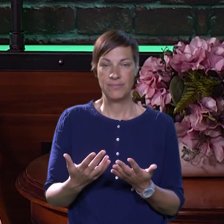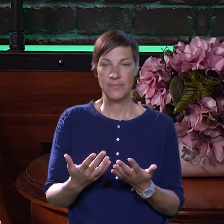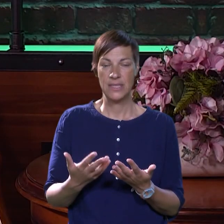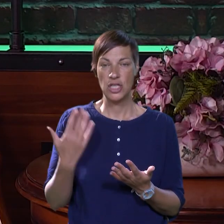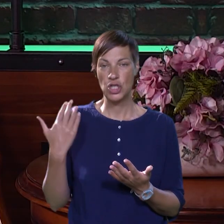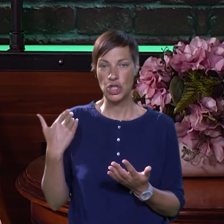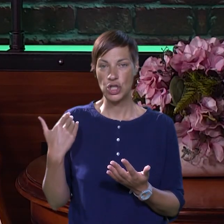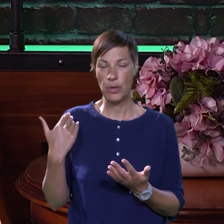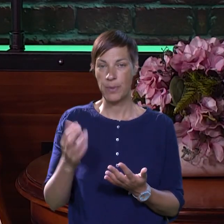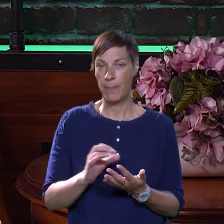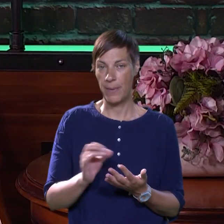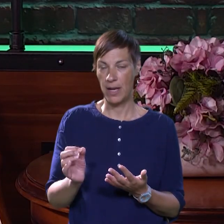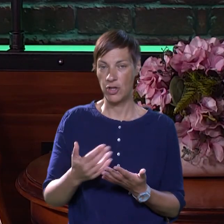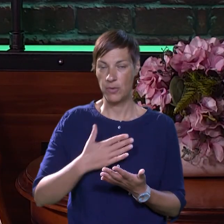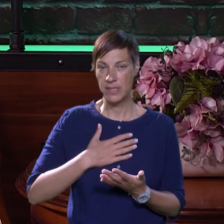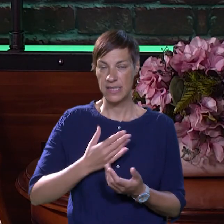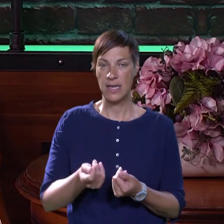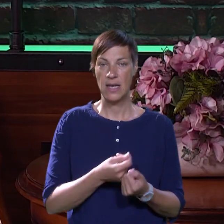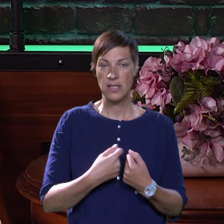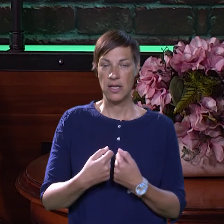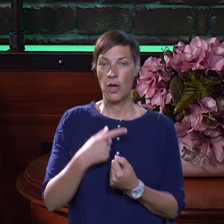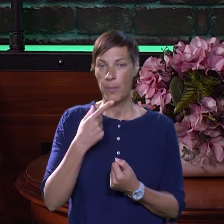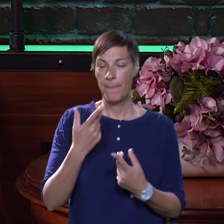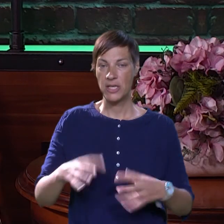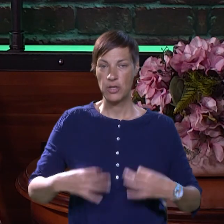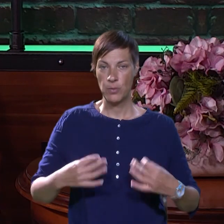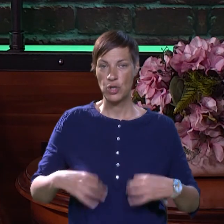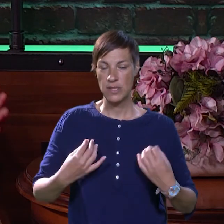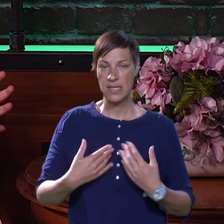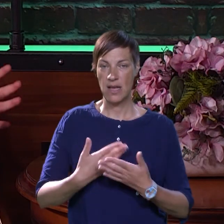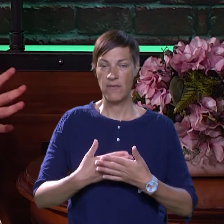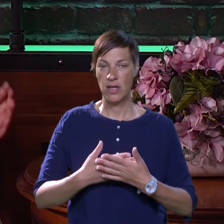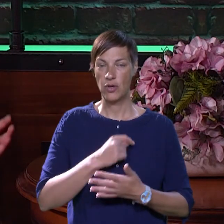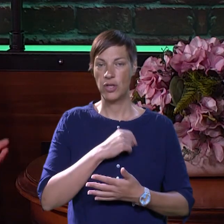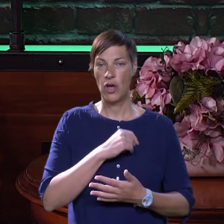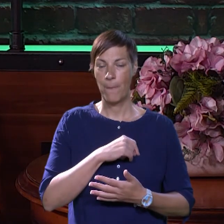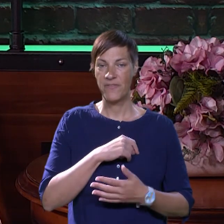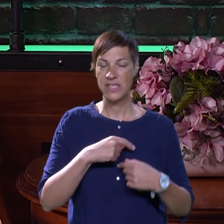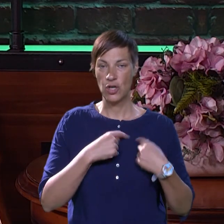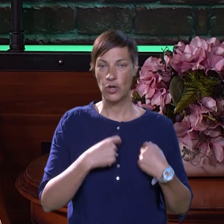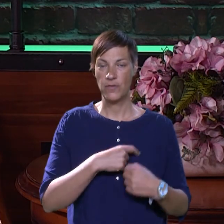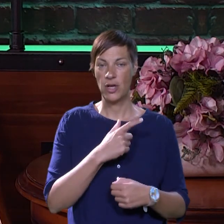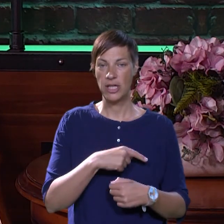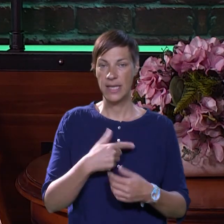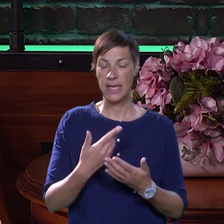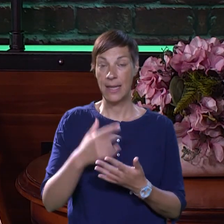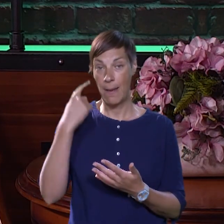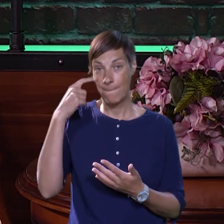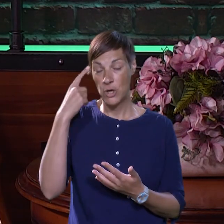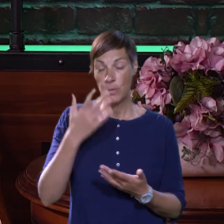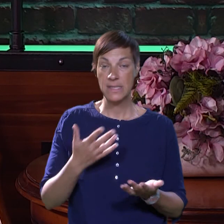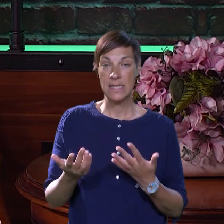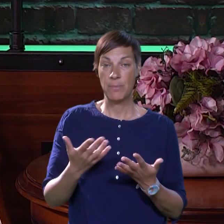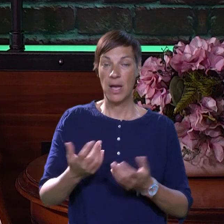što bi bilo dobro za nas kao društvo, kad pričamo o zdravlju i obavezno kod volontera, je dakle da